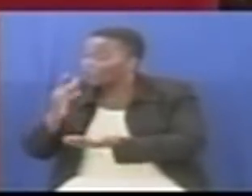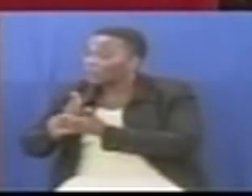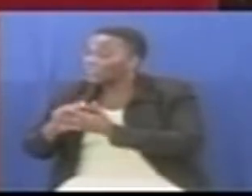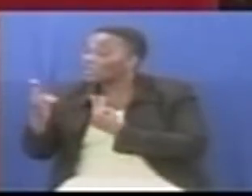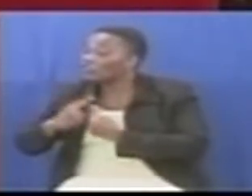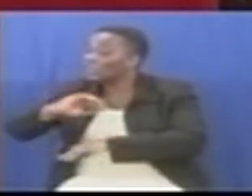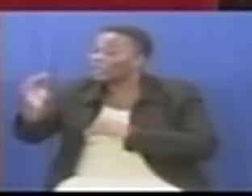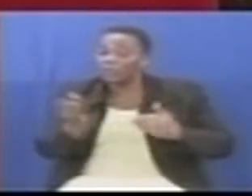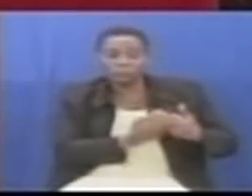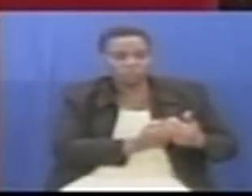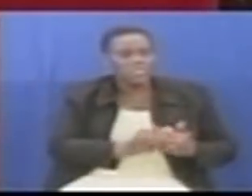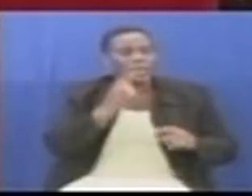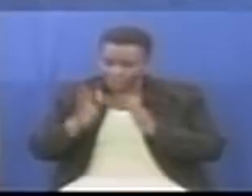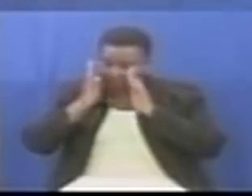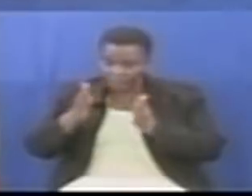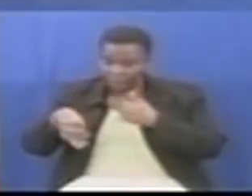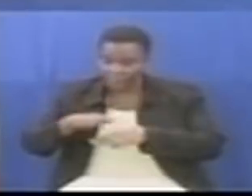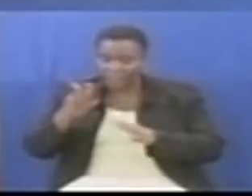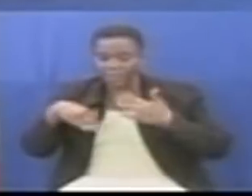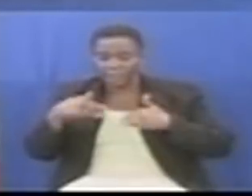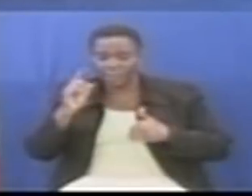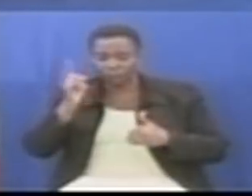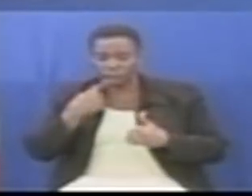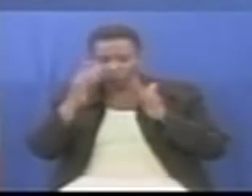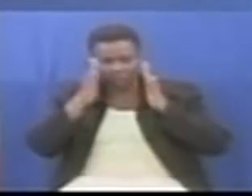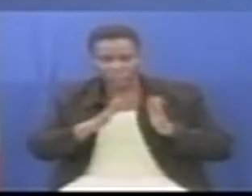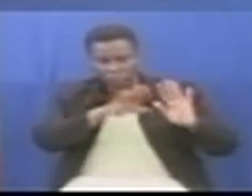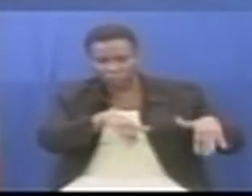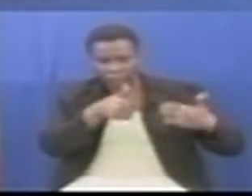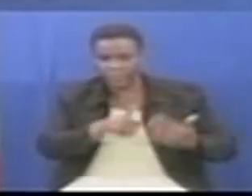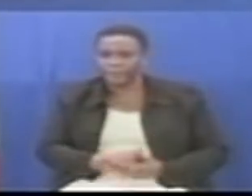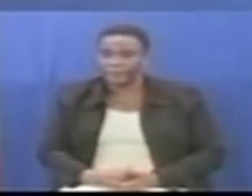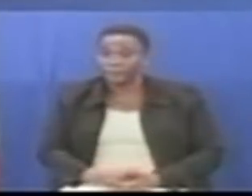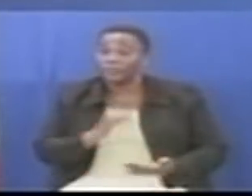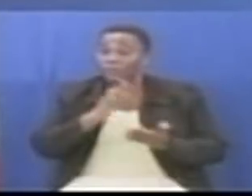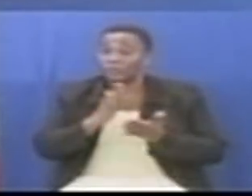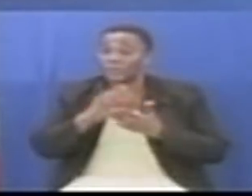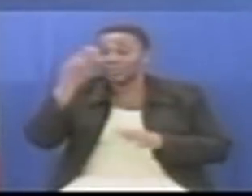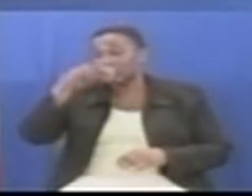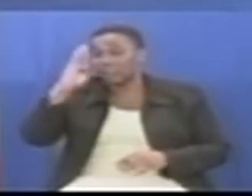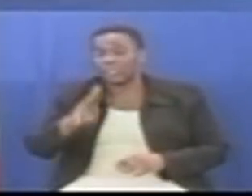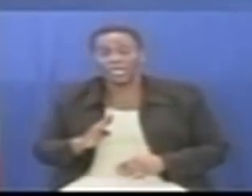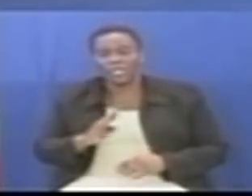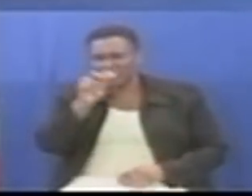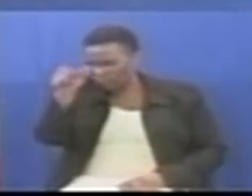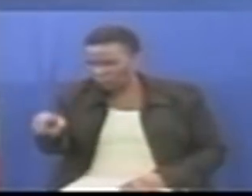alafu baada hapo wamhamishe? Nashukuru sana. Mheshimiwa mwenyekiti, serikali si mtu.